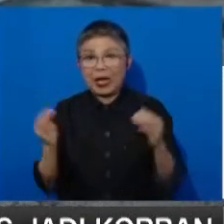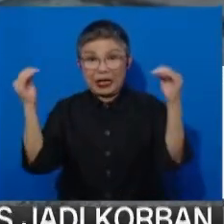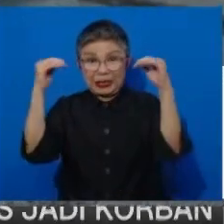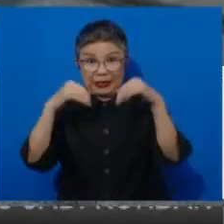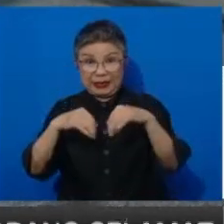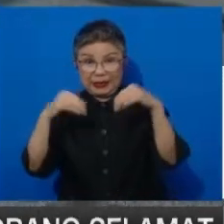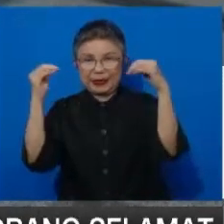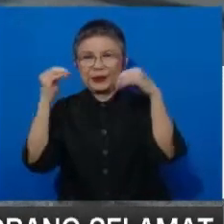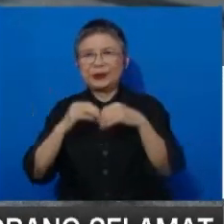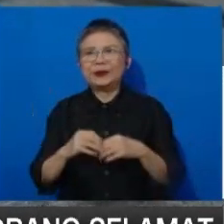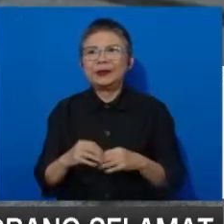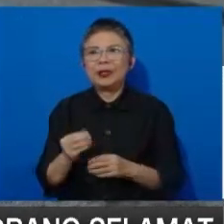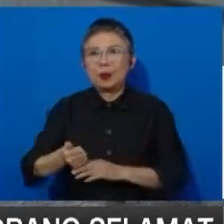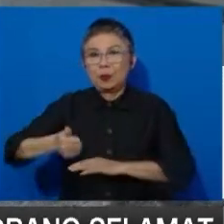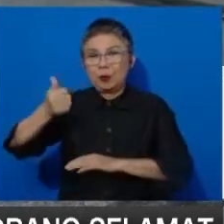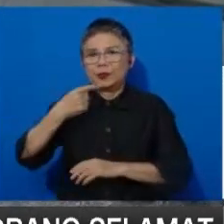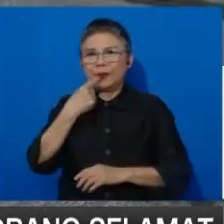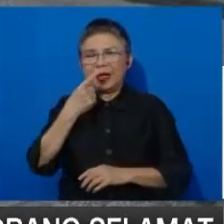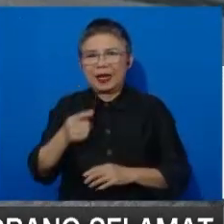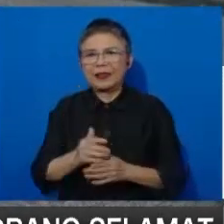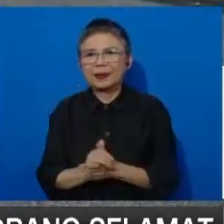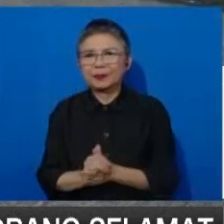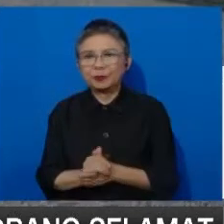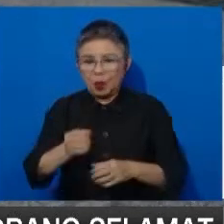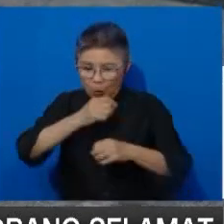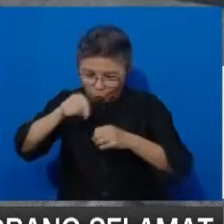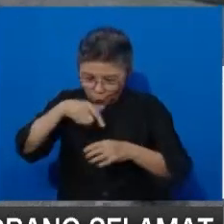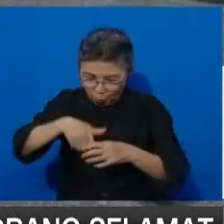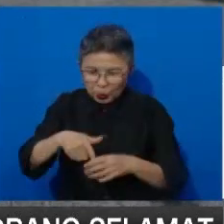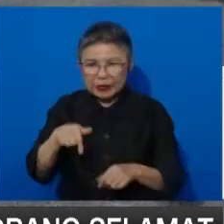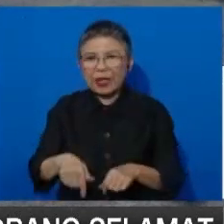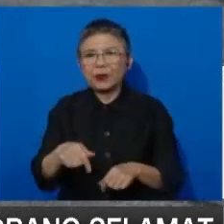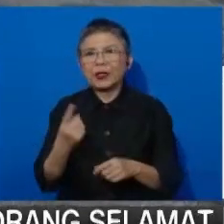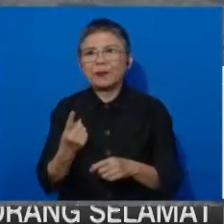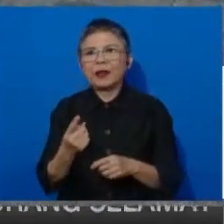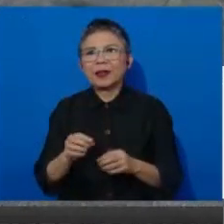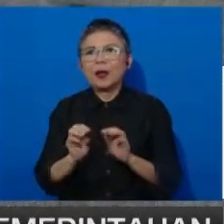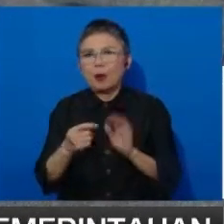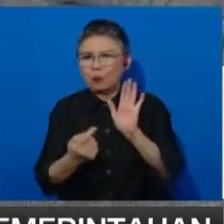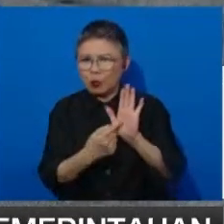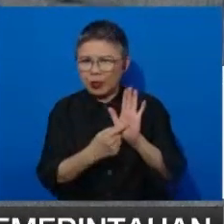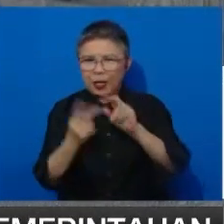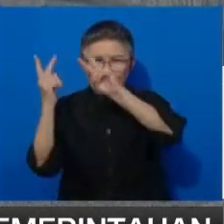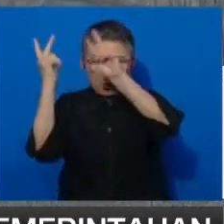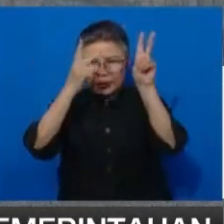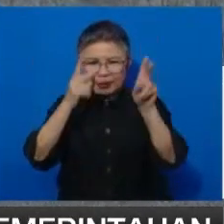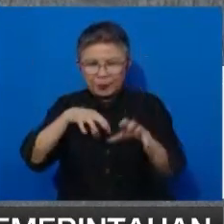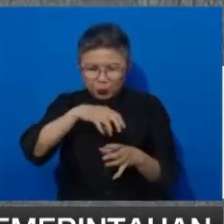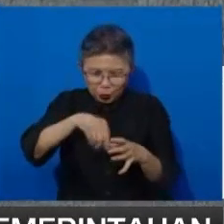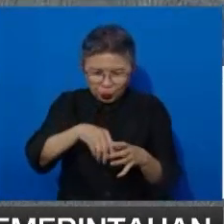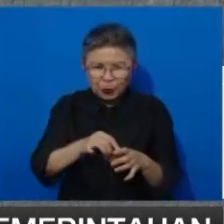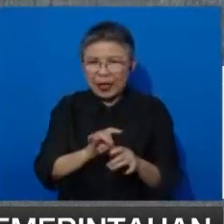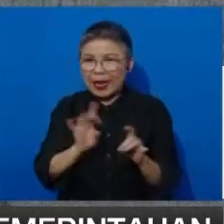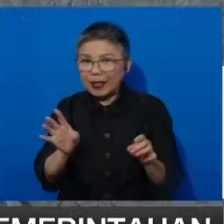EP Indra Yuliandri menyebut, pengeboran ini menjadi salah satu pionir dalam pembuktian konsep eksplorasi yang berbeda